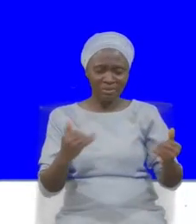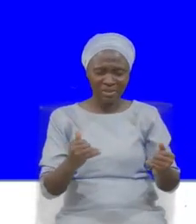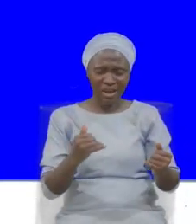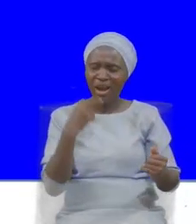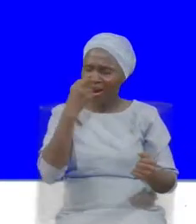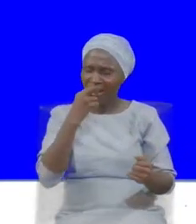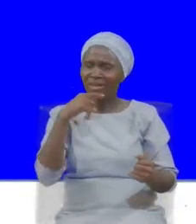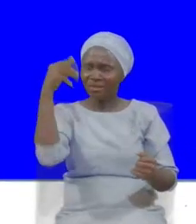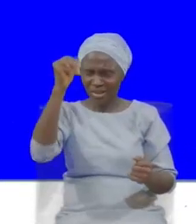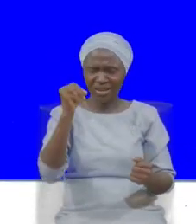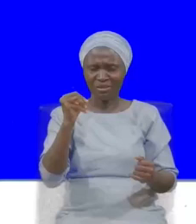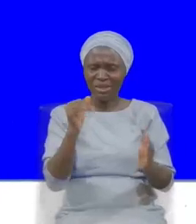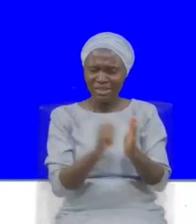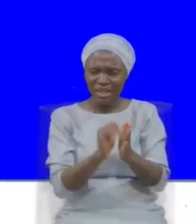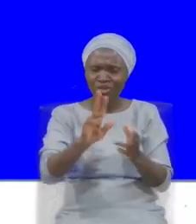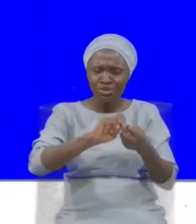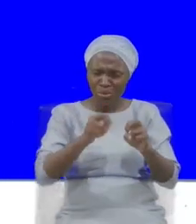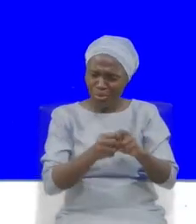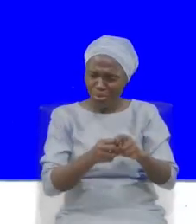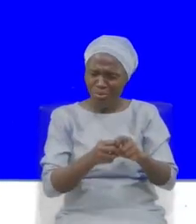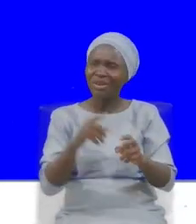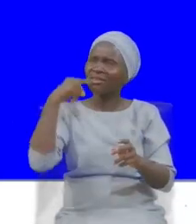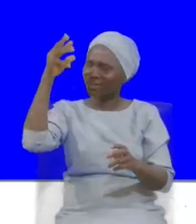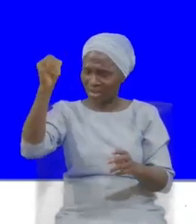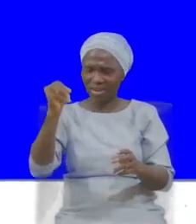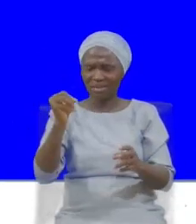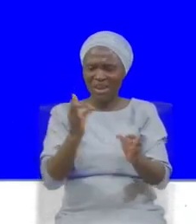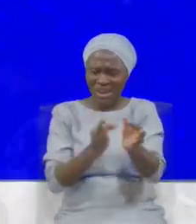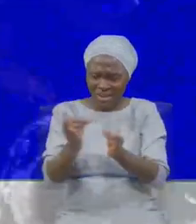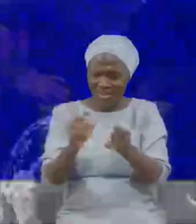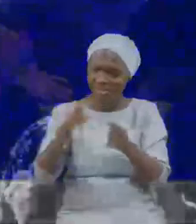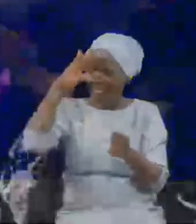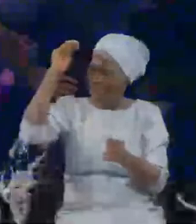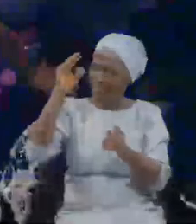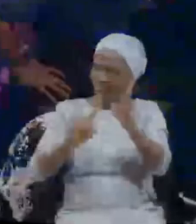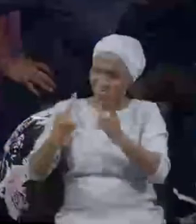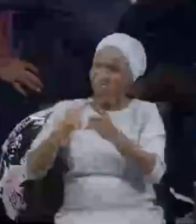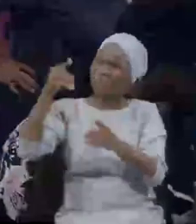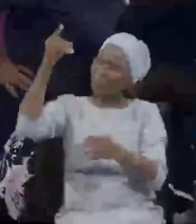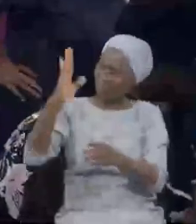Mentionnez votre cas au Seigneur. Les problèmes sont résolus.